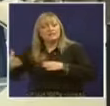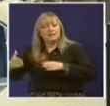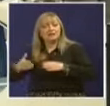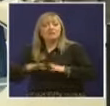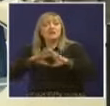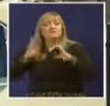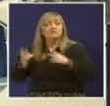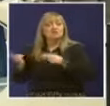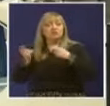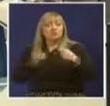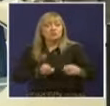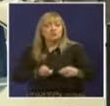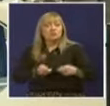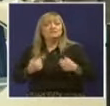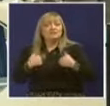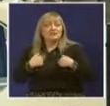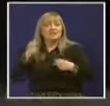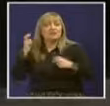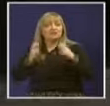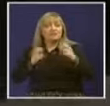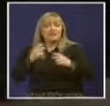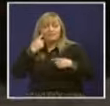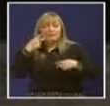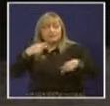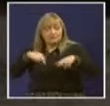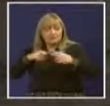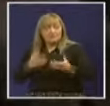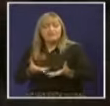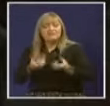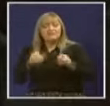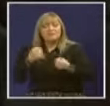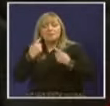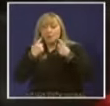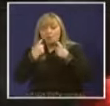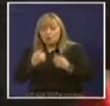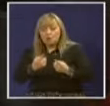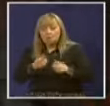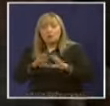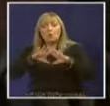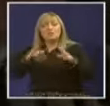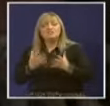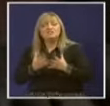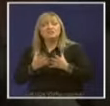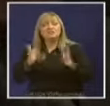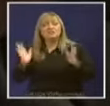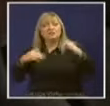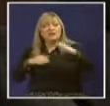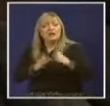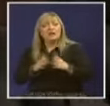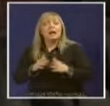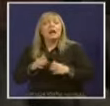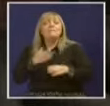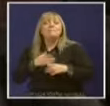Всички пратки, които пристигат в нашата фабрика, се проверяват. Вземаме проби от всички бали при тяхното пристигане, а материалът